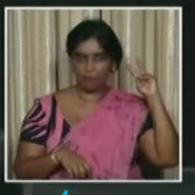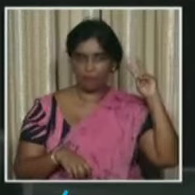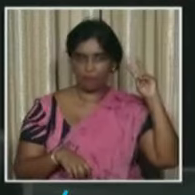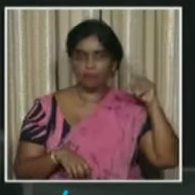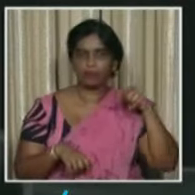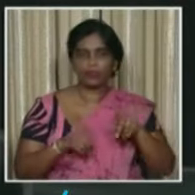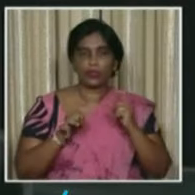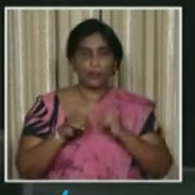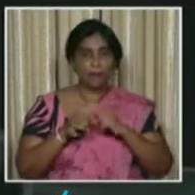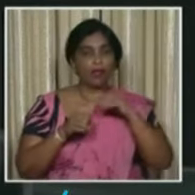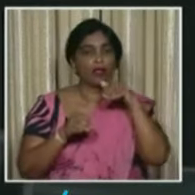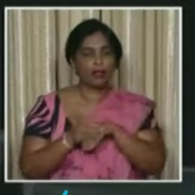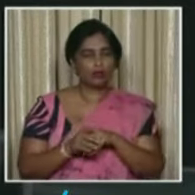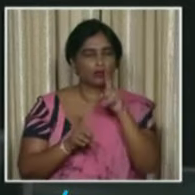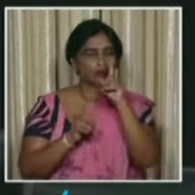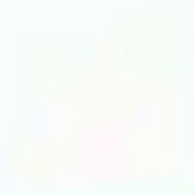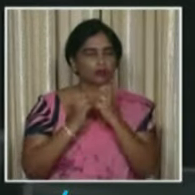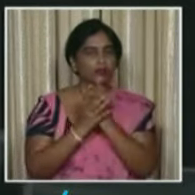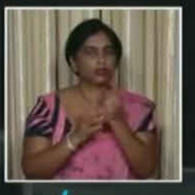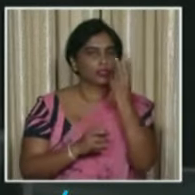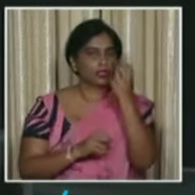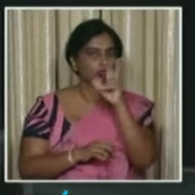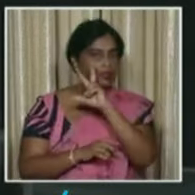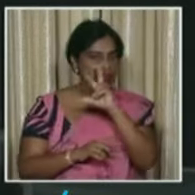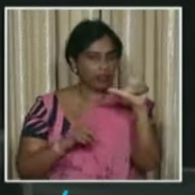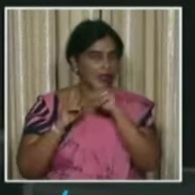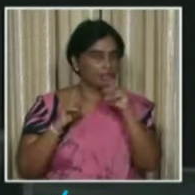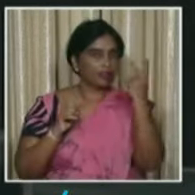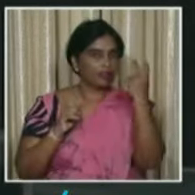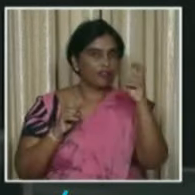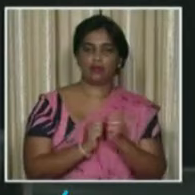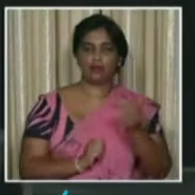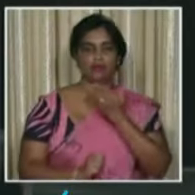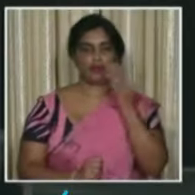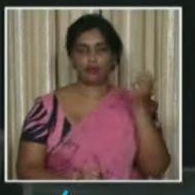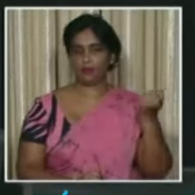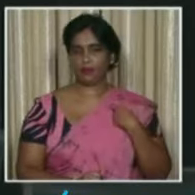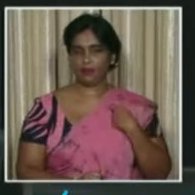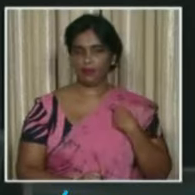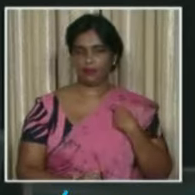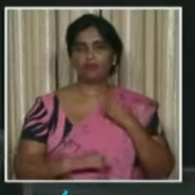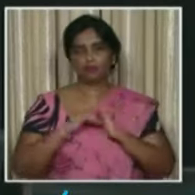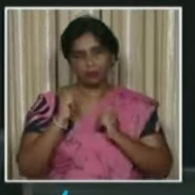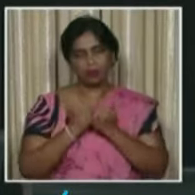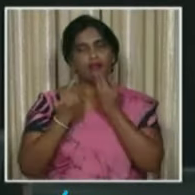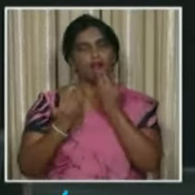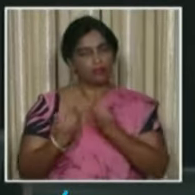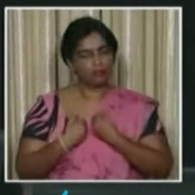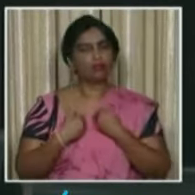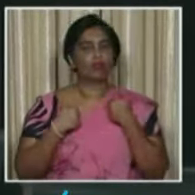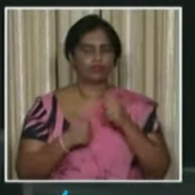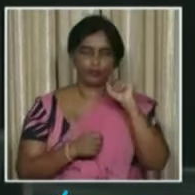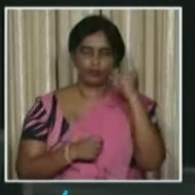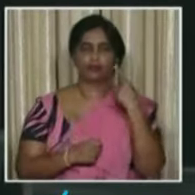මේ ප්‍රශ්න ඇතුලේ තියෙන එකම විසඳුම 2018-23 ෆොරෙන්සික් ඔඩිට් එක. මට ක්‍රමවේදය පැහැදිලි කරා නම් හොඳයි